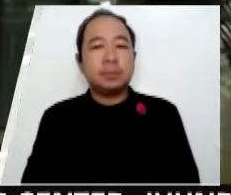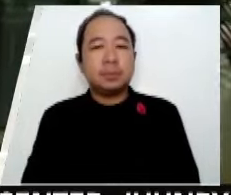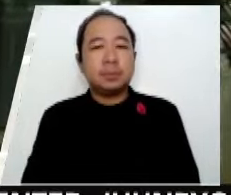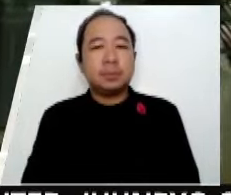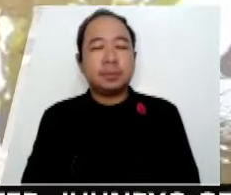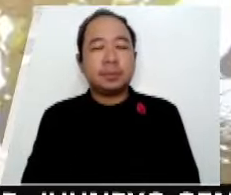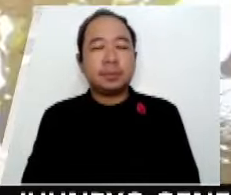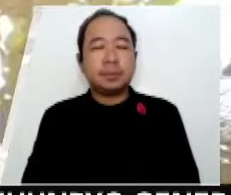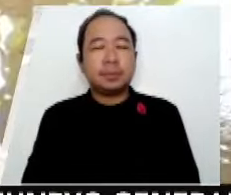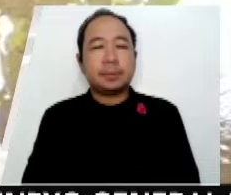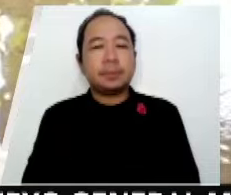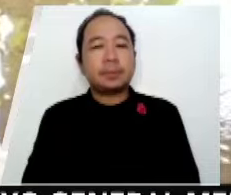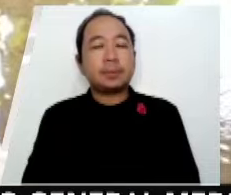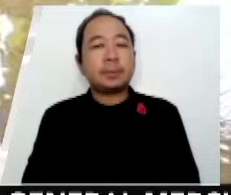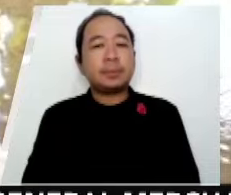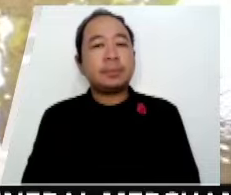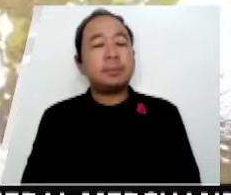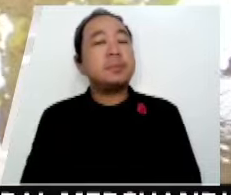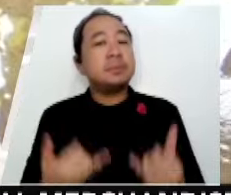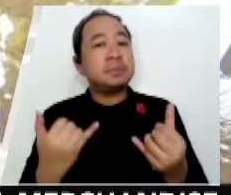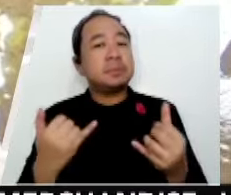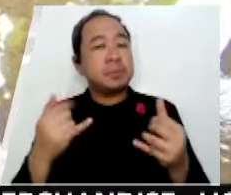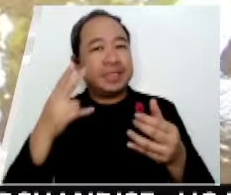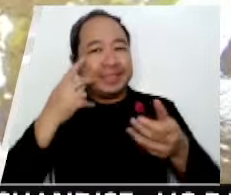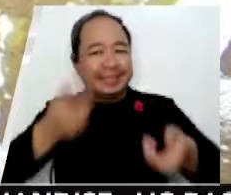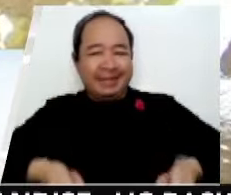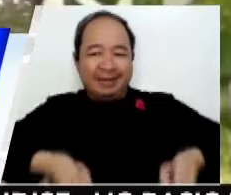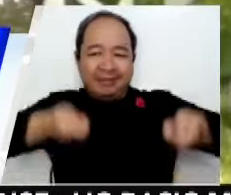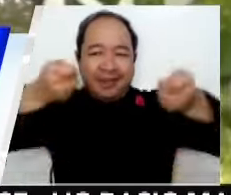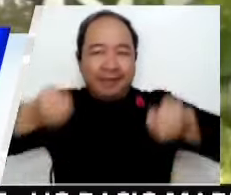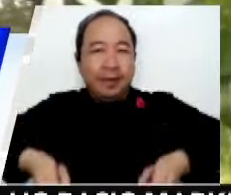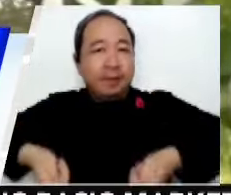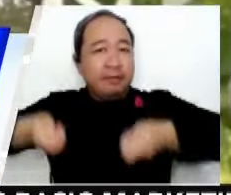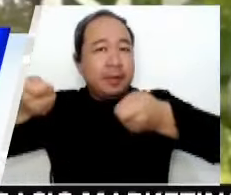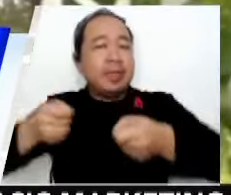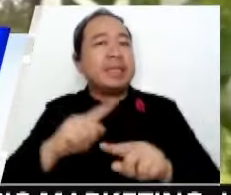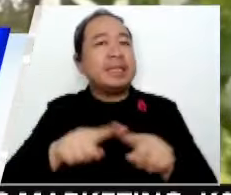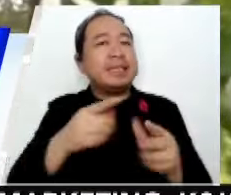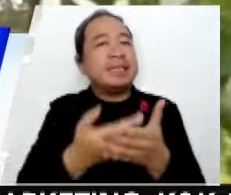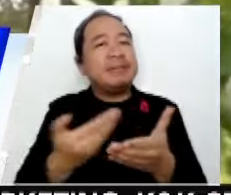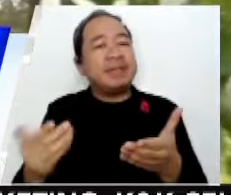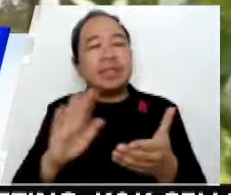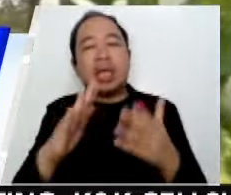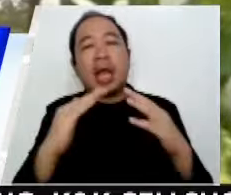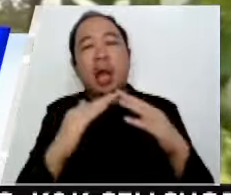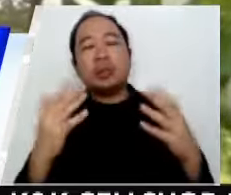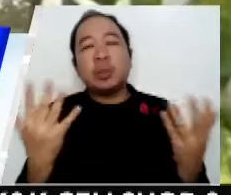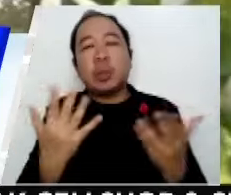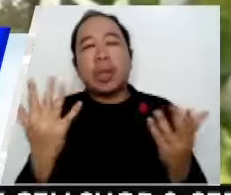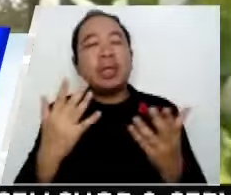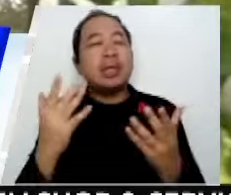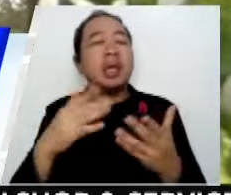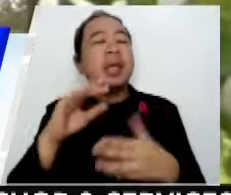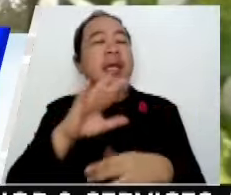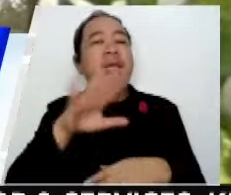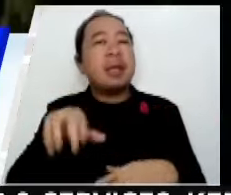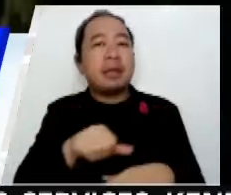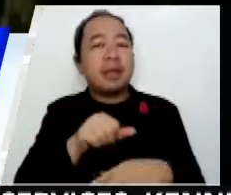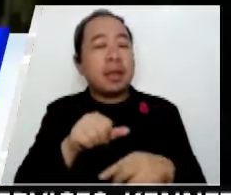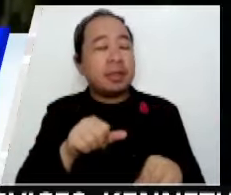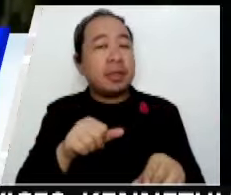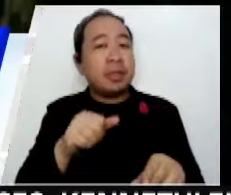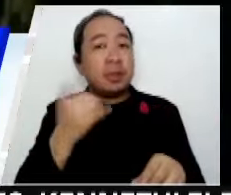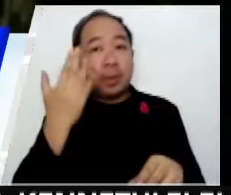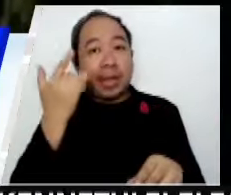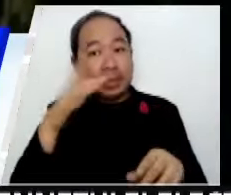Itinaas ni Ampi Onciano ang mga gamit sa kanyang bahay sa Barangay Santa Cruz, Santa Ana, Cagayan. Tumataas kasi ang baha sa lugar,